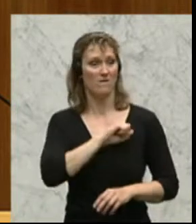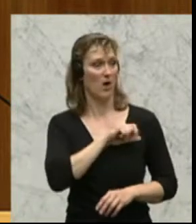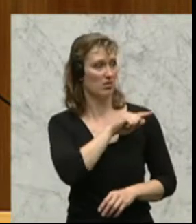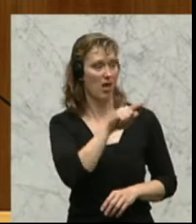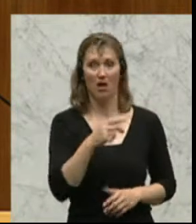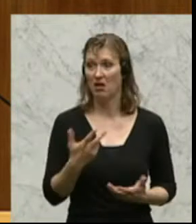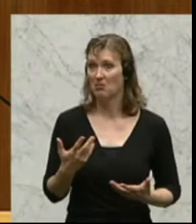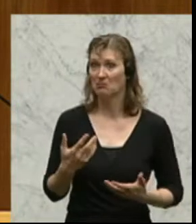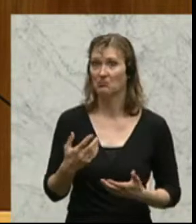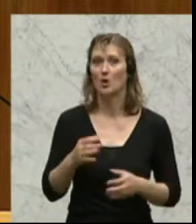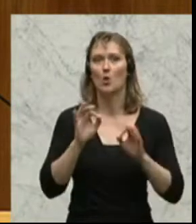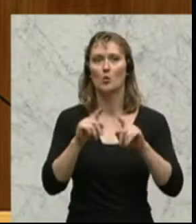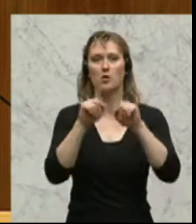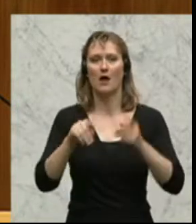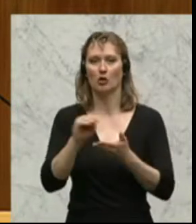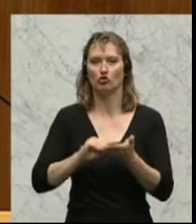die Gutachter.